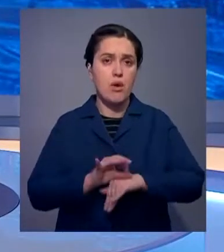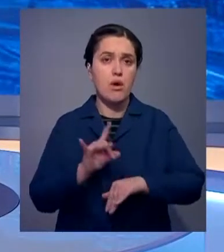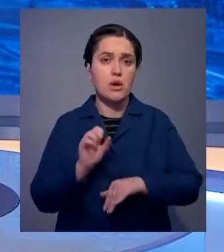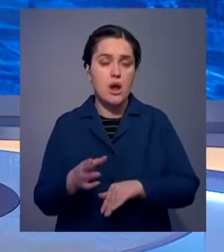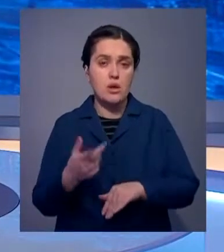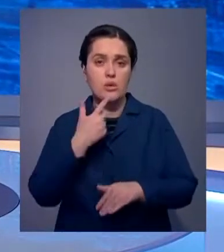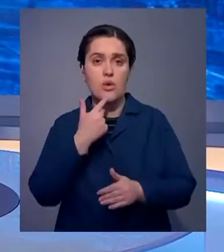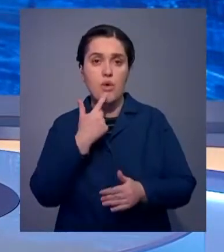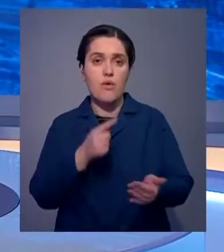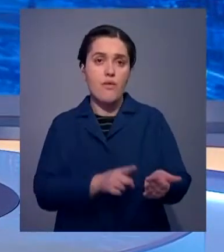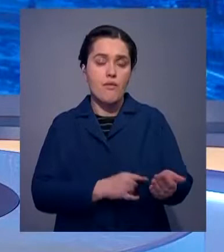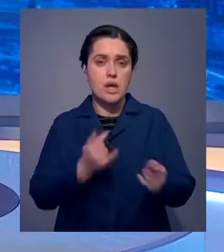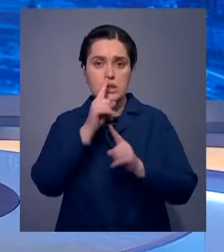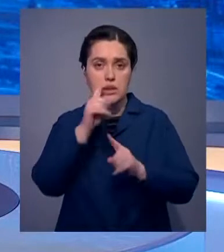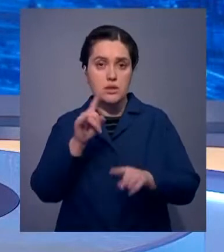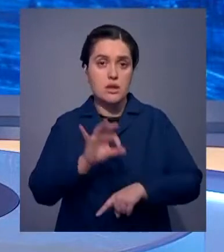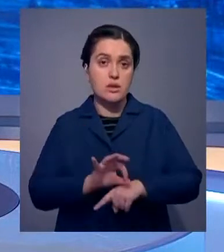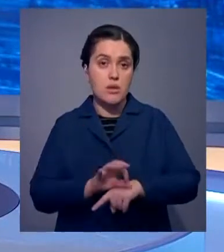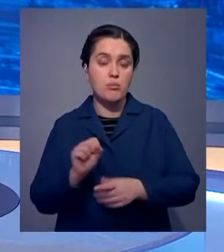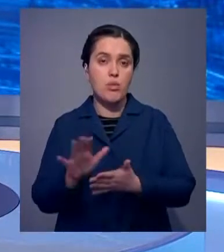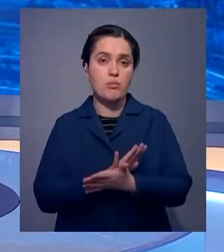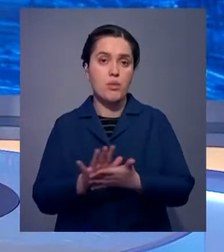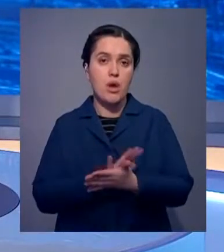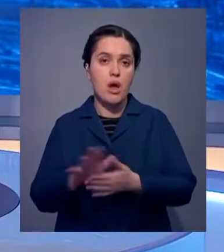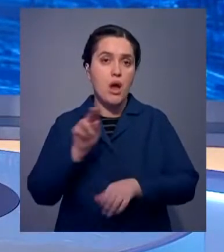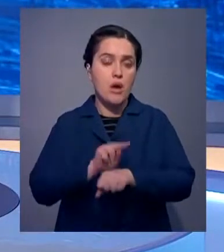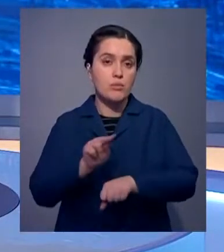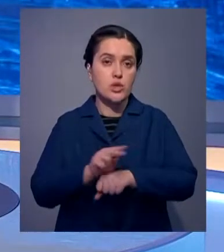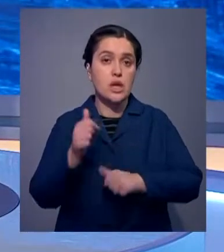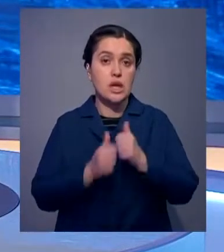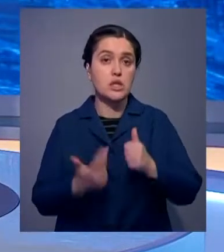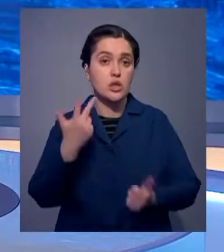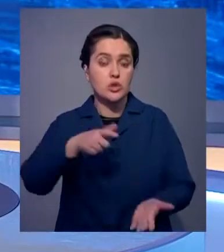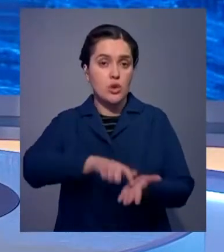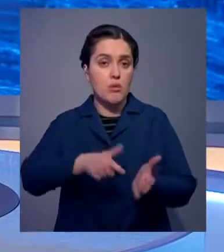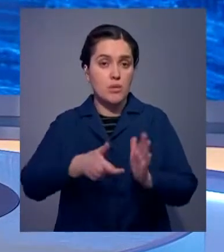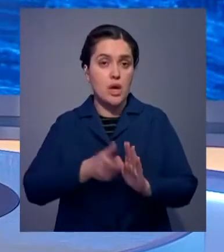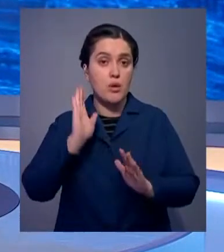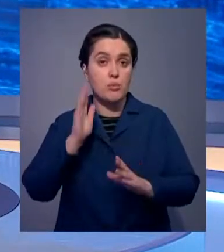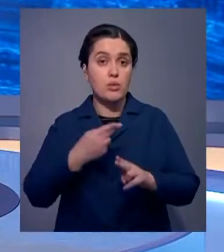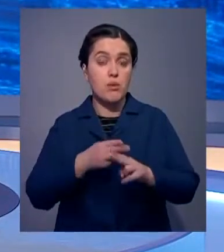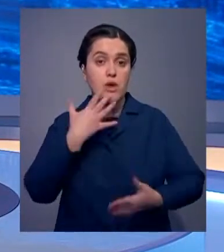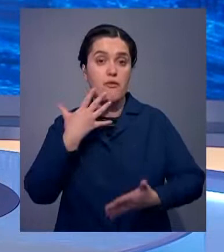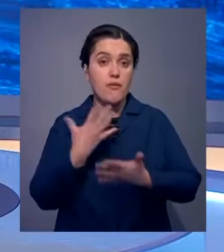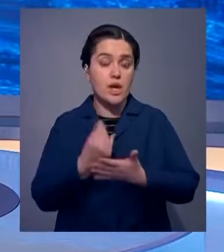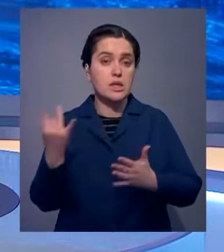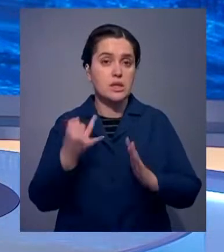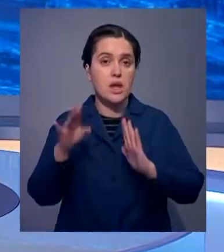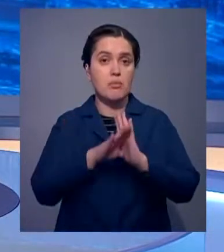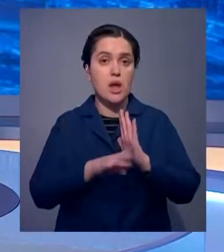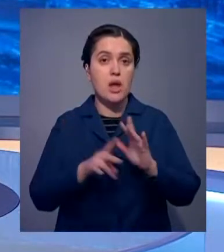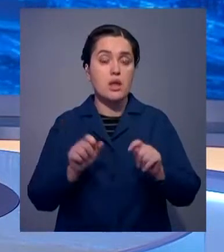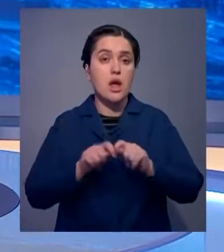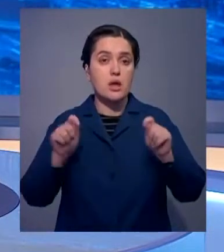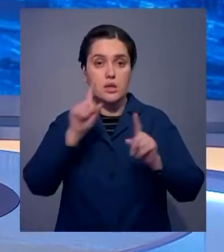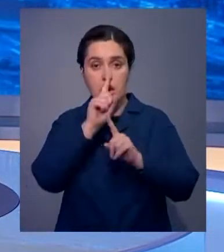онкологическими, гематологическими и редкими заболеваниями, получать бесплатное обучение. В каждом из трех кабинетов будет проводиться своя насыщенная